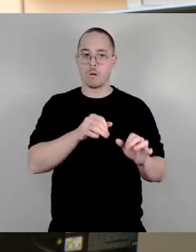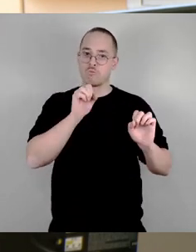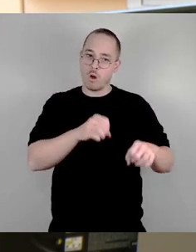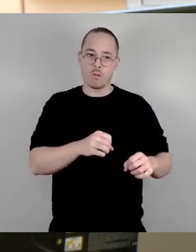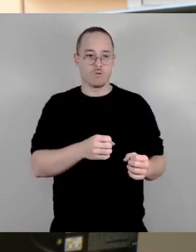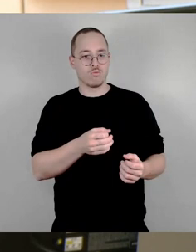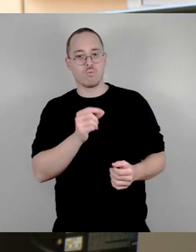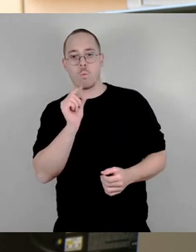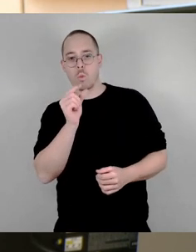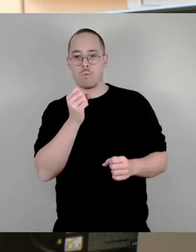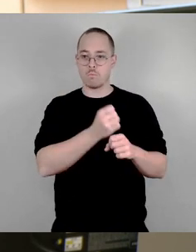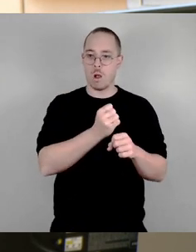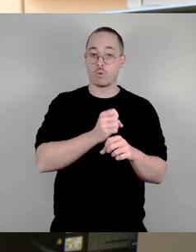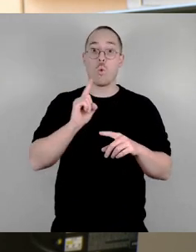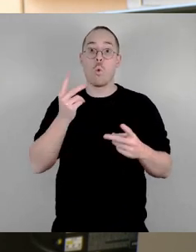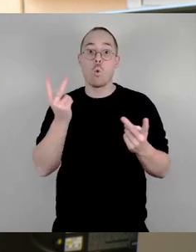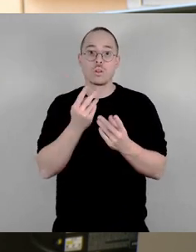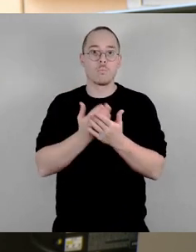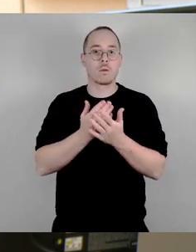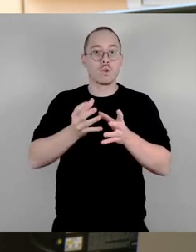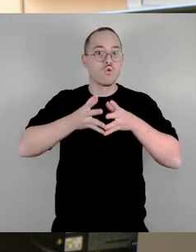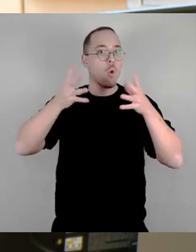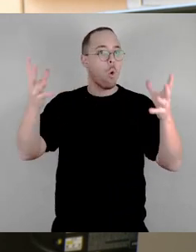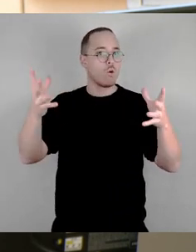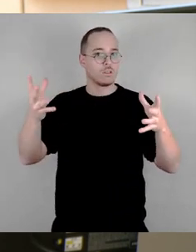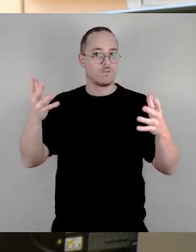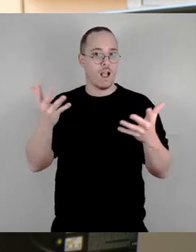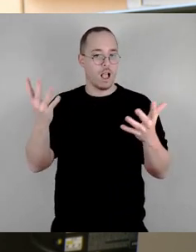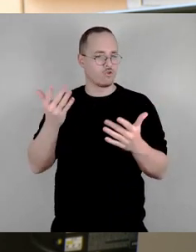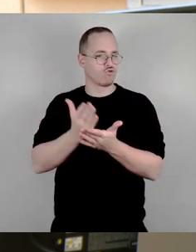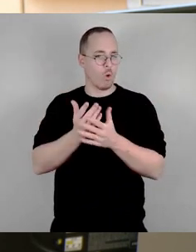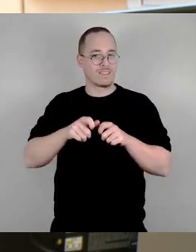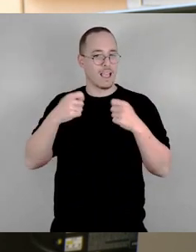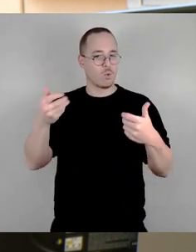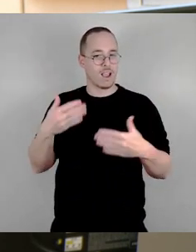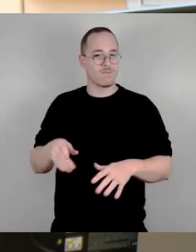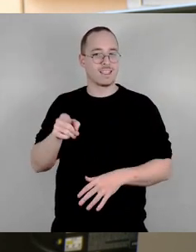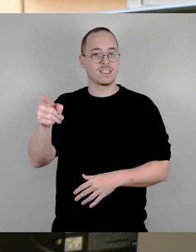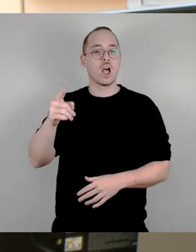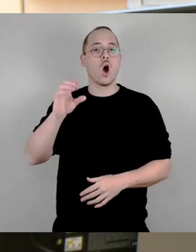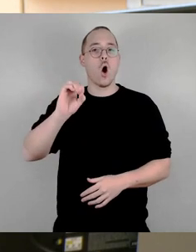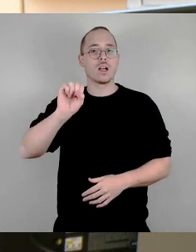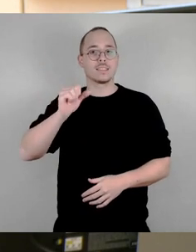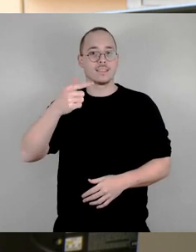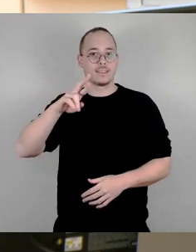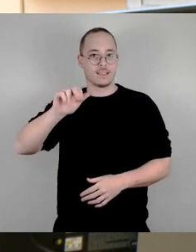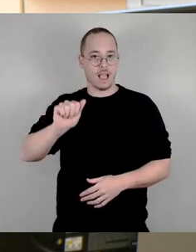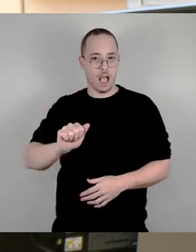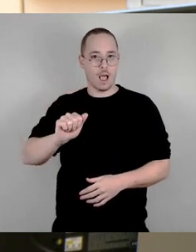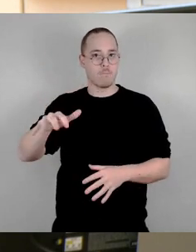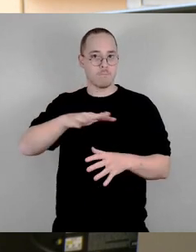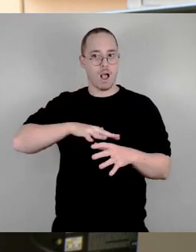Beispiel im Ostrapark, ist ja erwähnt, war auch schon in der Zeitung, eine olympische Skateanlage im Ostrapark zu errichten.